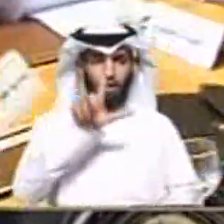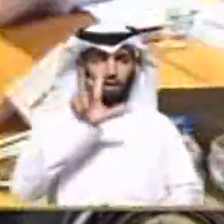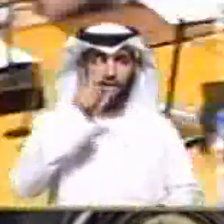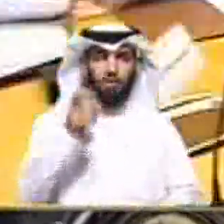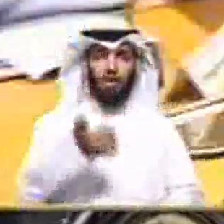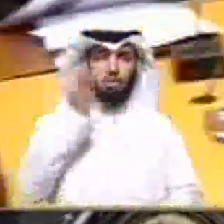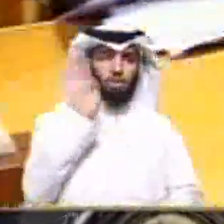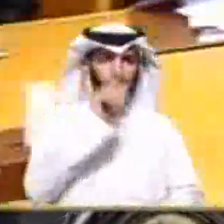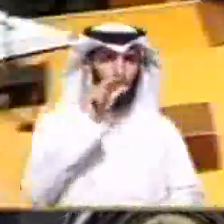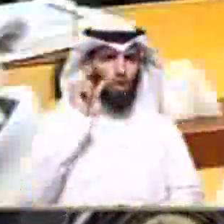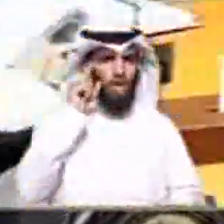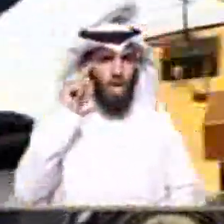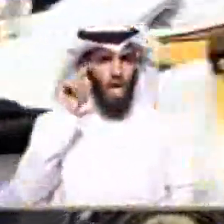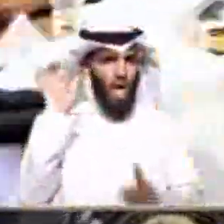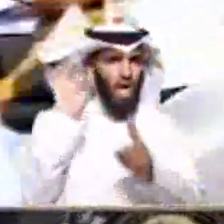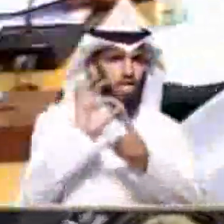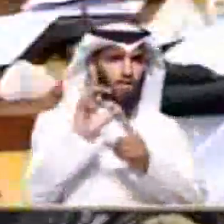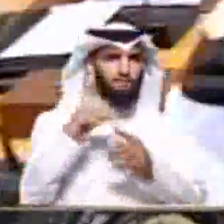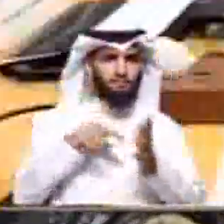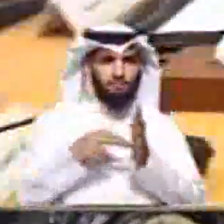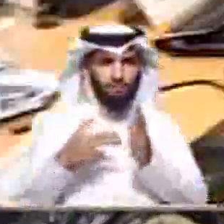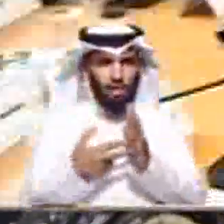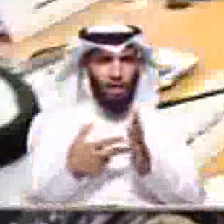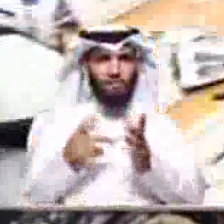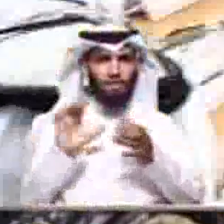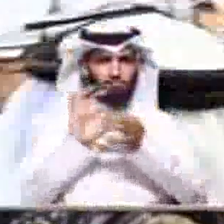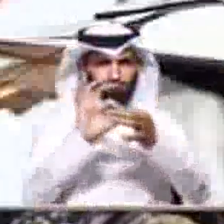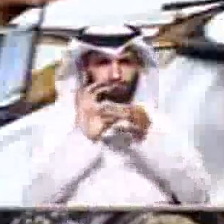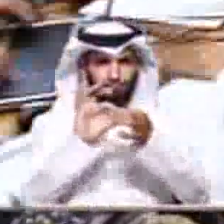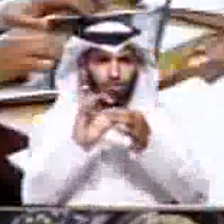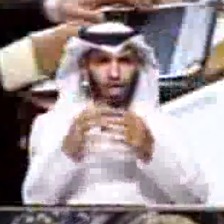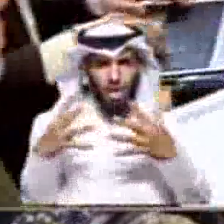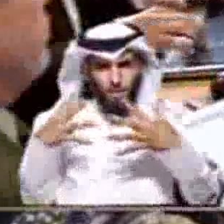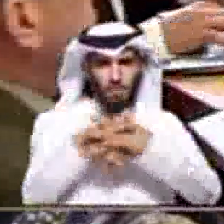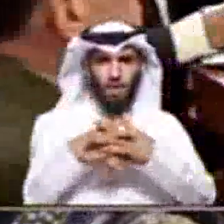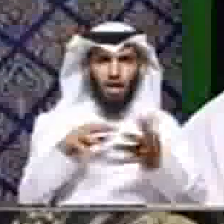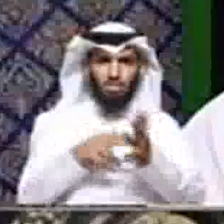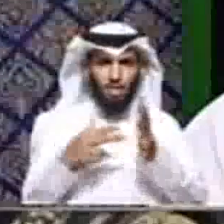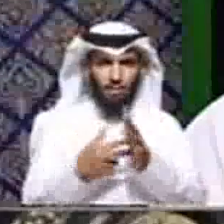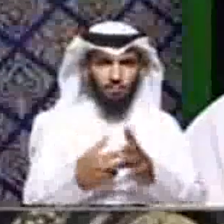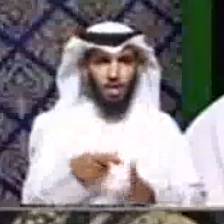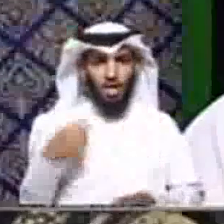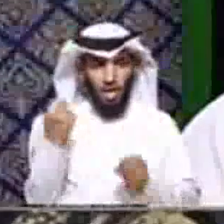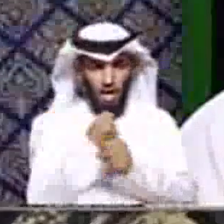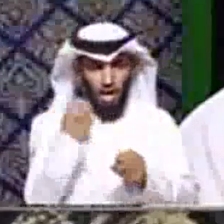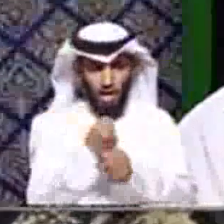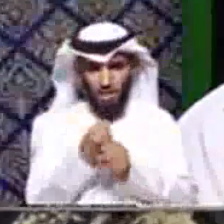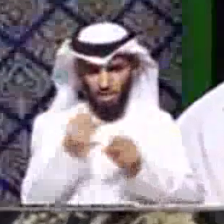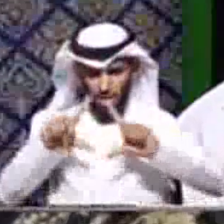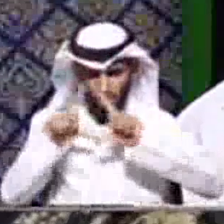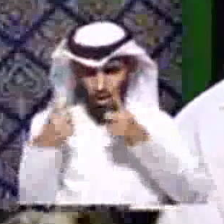رؤية تهدف إلى دليل الإجراء الجمركي العربي الموحد. العمل من خلال هذه